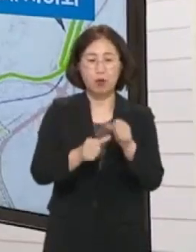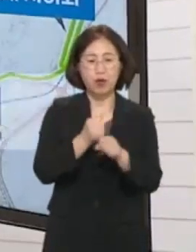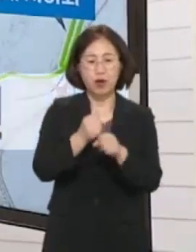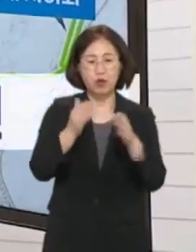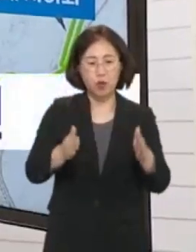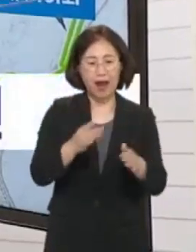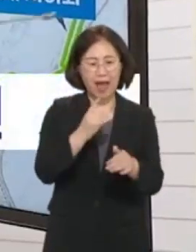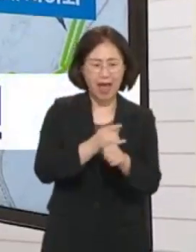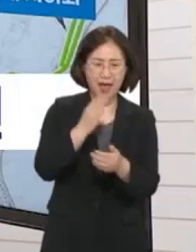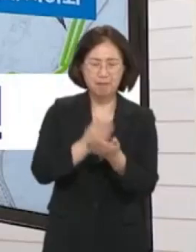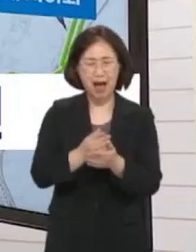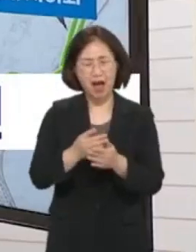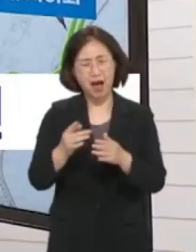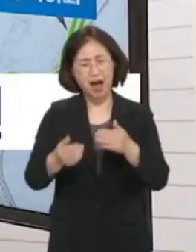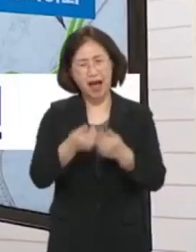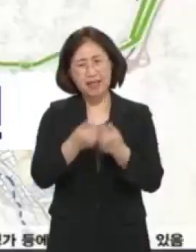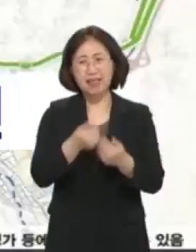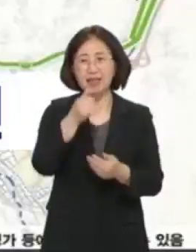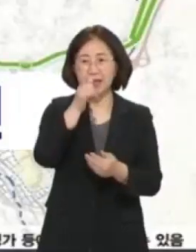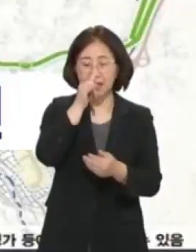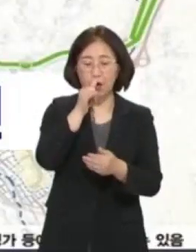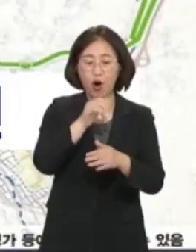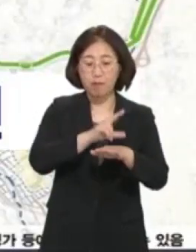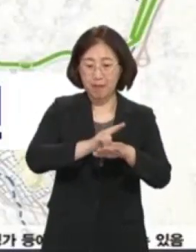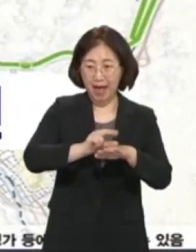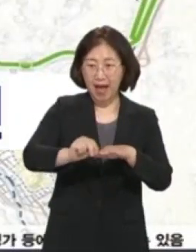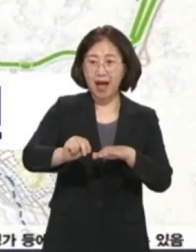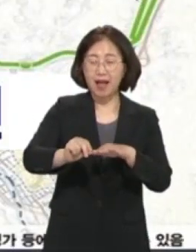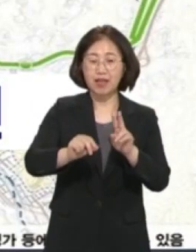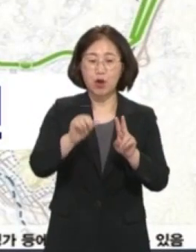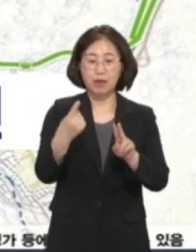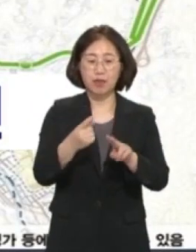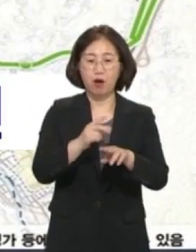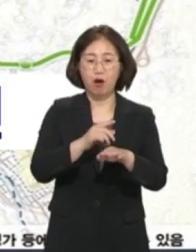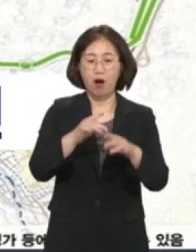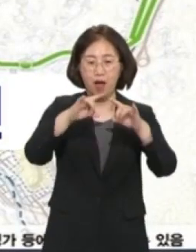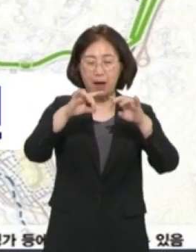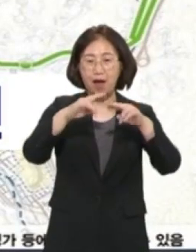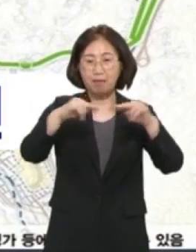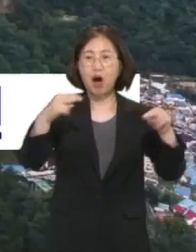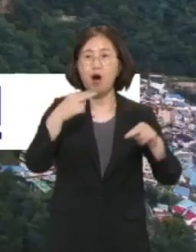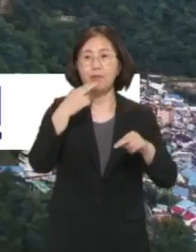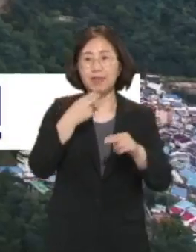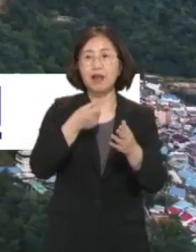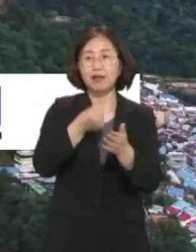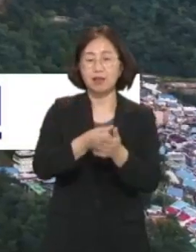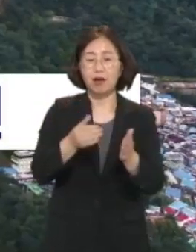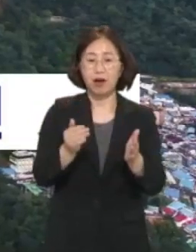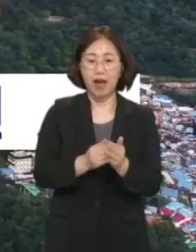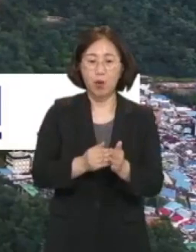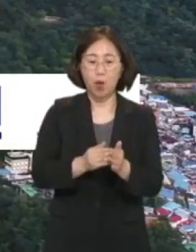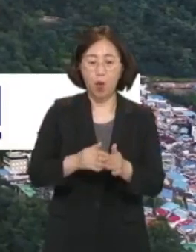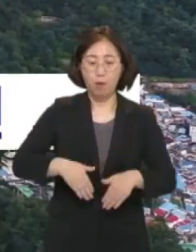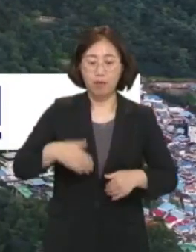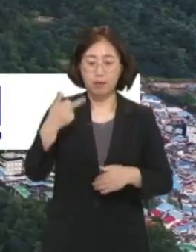빚은 도시철도 2호선 트램을 완전 무가선 방식으로 변경한데 이어 수 보문산